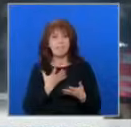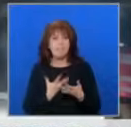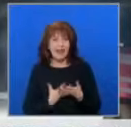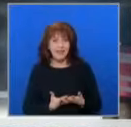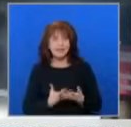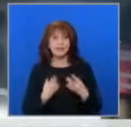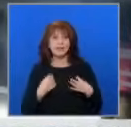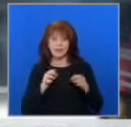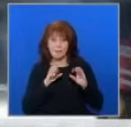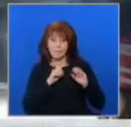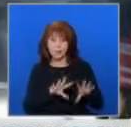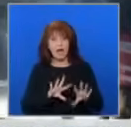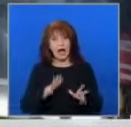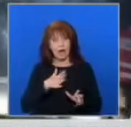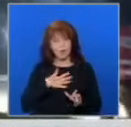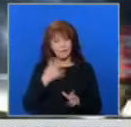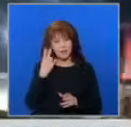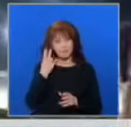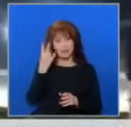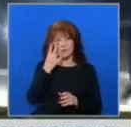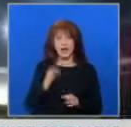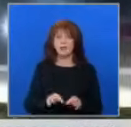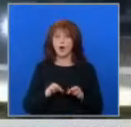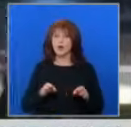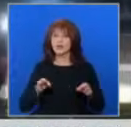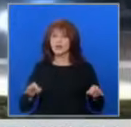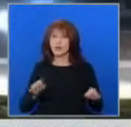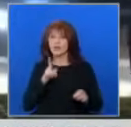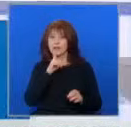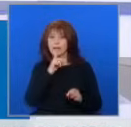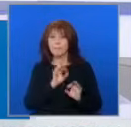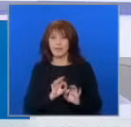бъдат пуснати, ако има споразумение за удължаване на примирието.